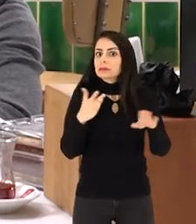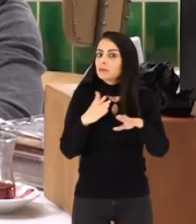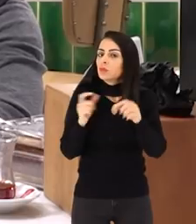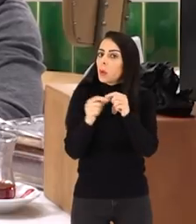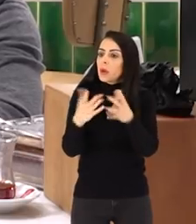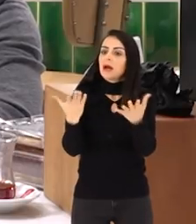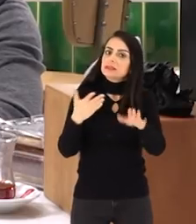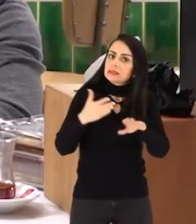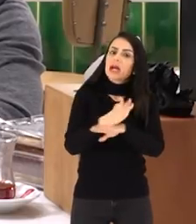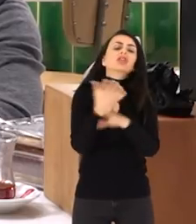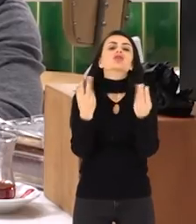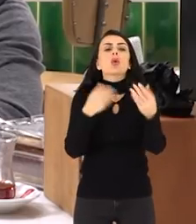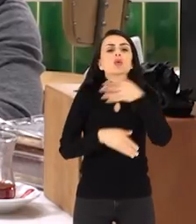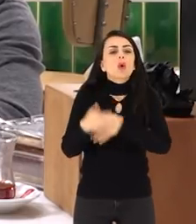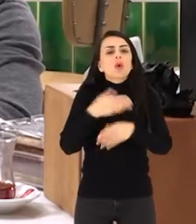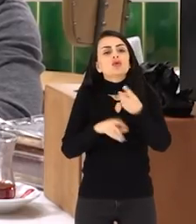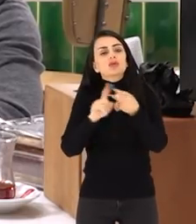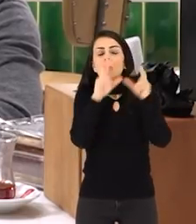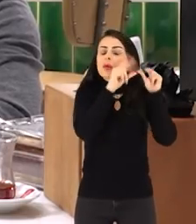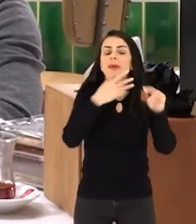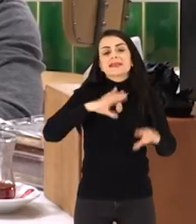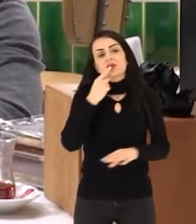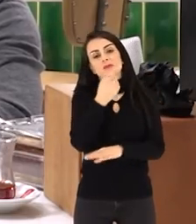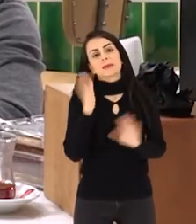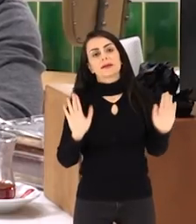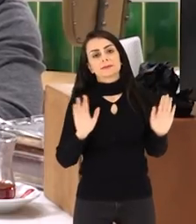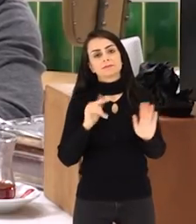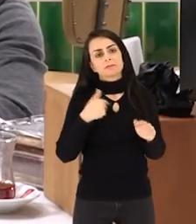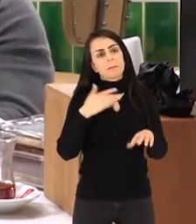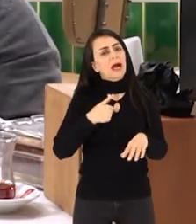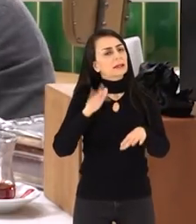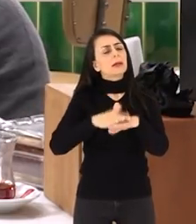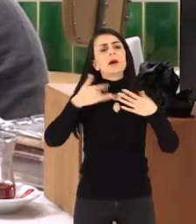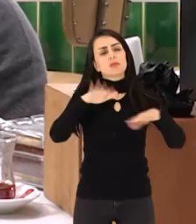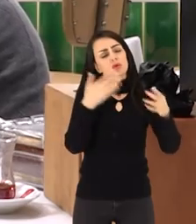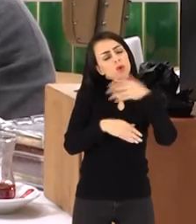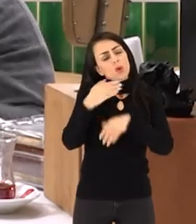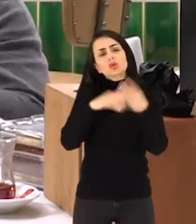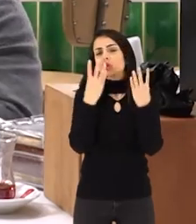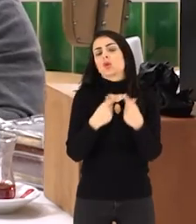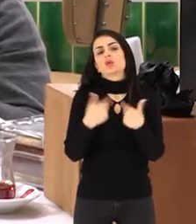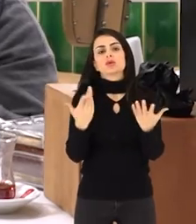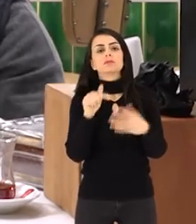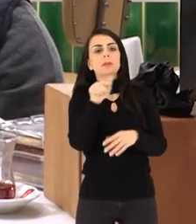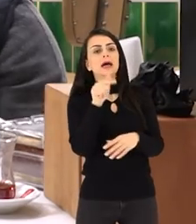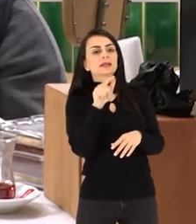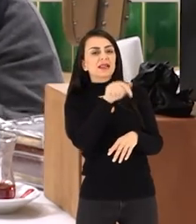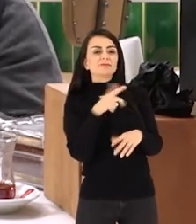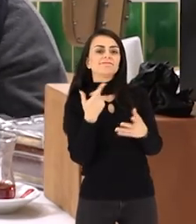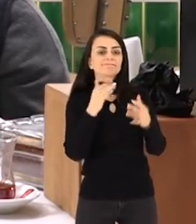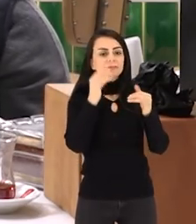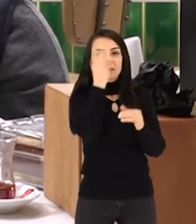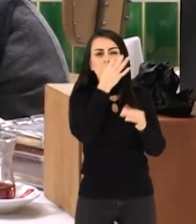uyumak istiyorum derdim ve yerini atardım mesela. İşte ben öyleyim yani. Yok, ben yapamıyorum. Anladım. Ya bu işte tercih. Ben, evet. Ben de ötekini yapamıyorum. Ben